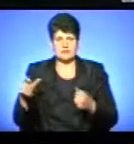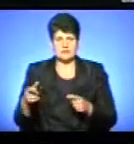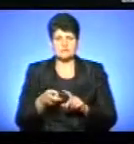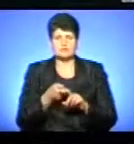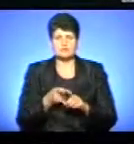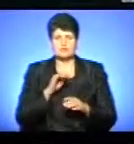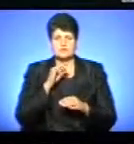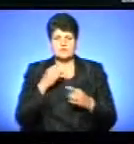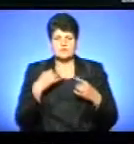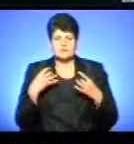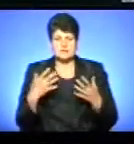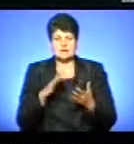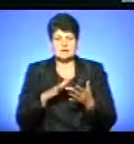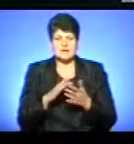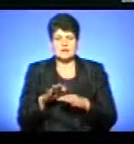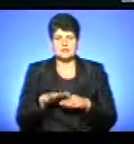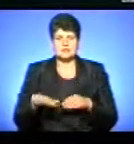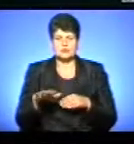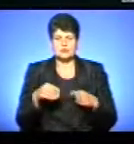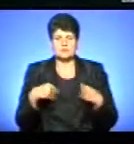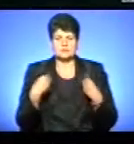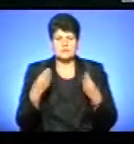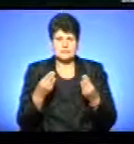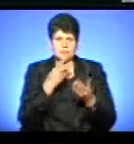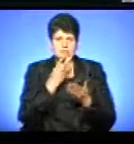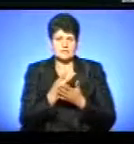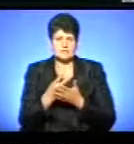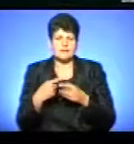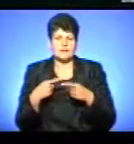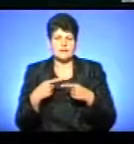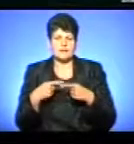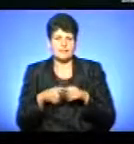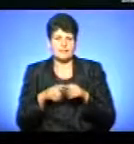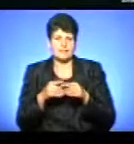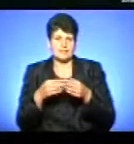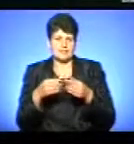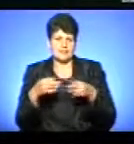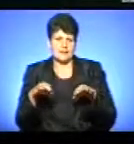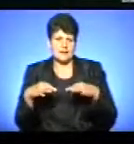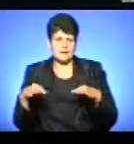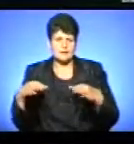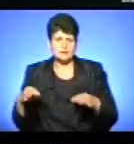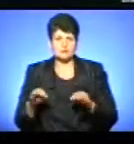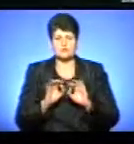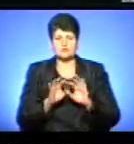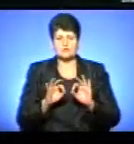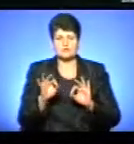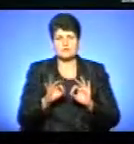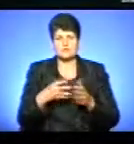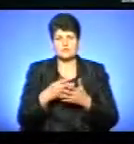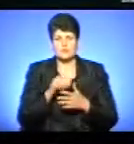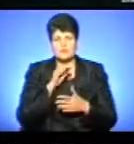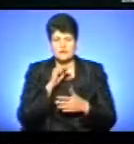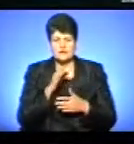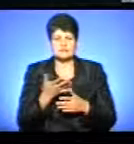на центральній площі міста представили техніку для гасіння пожеж і розповіли про свою професію. Для місцевих школярів надзвичайники провели